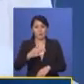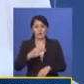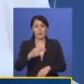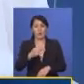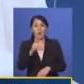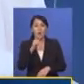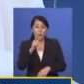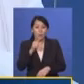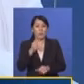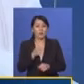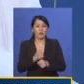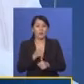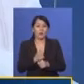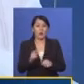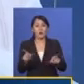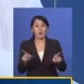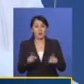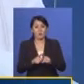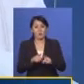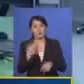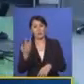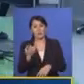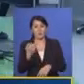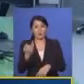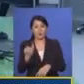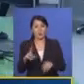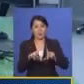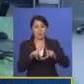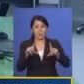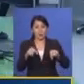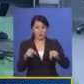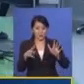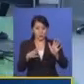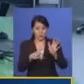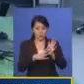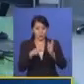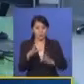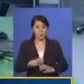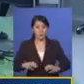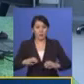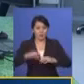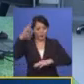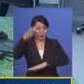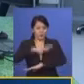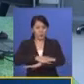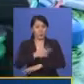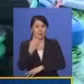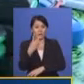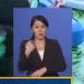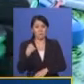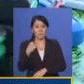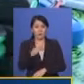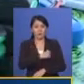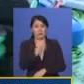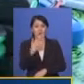жасаймыз, сонымен қызықты болады. Мекеме биыл 90 үйірмеге бала қабылдамақ. Сабақтар аптасына 2 рет, арасына 5